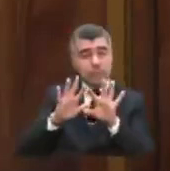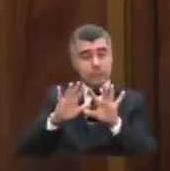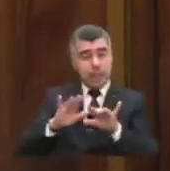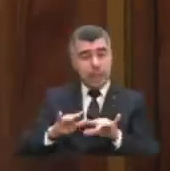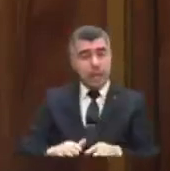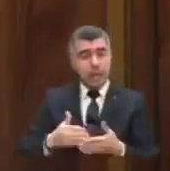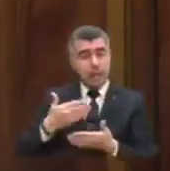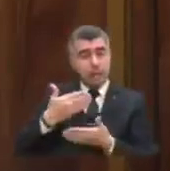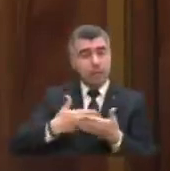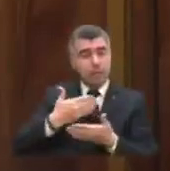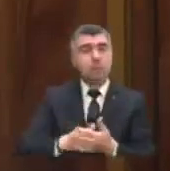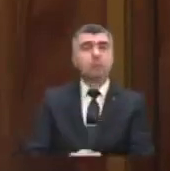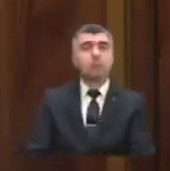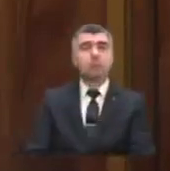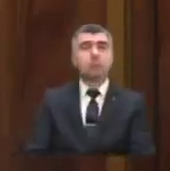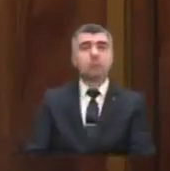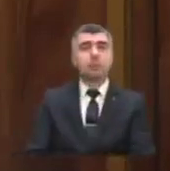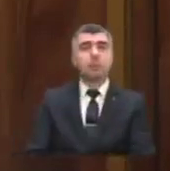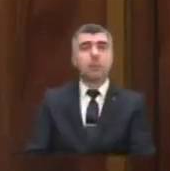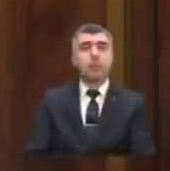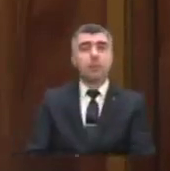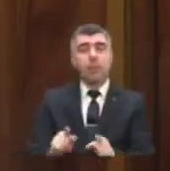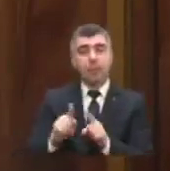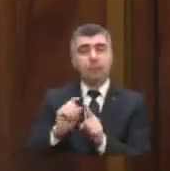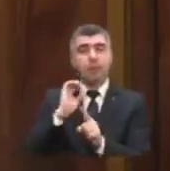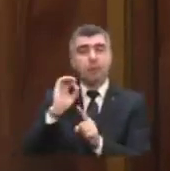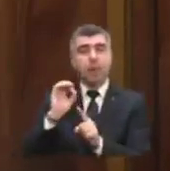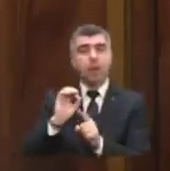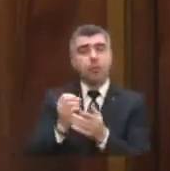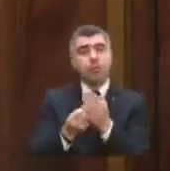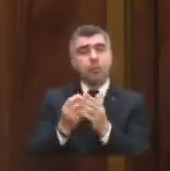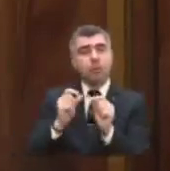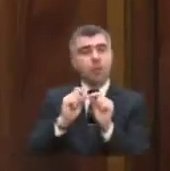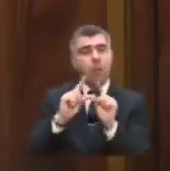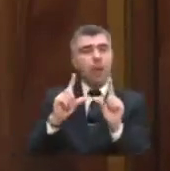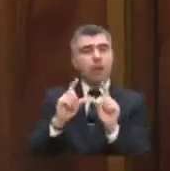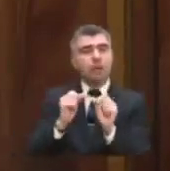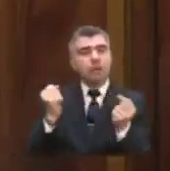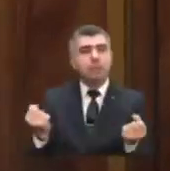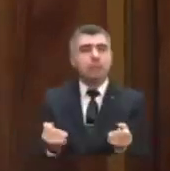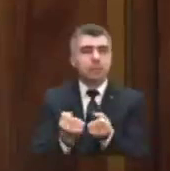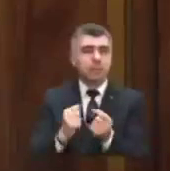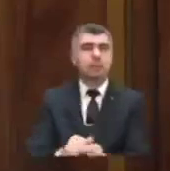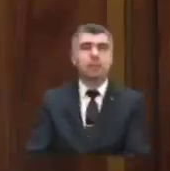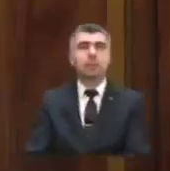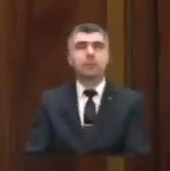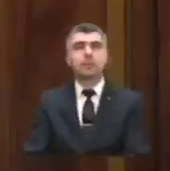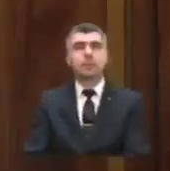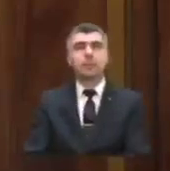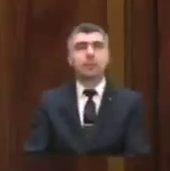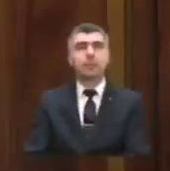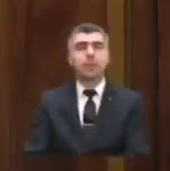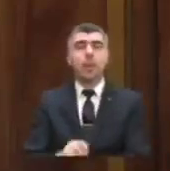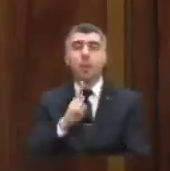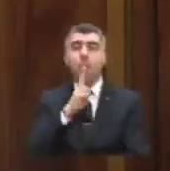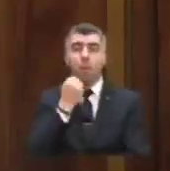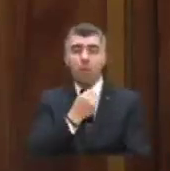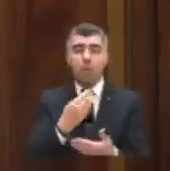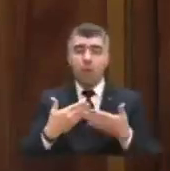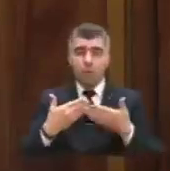لوطنيه بما فيها يعني النوفو موديل ديال الديفلوبمون اللي جا. وحنا كنعتبروا اليوم في الحكومه ان البلاد في